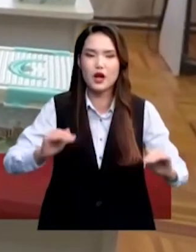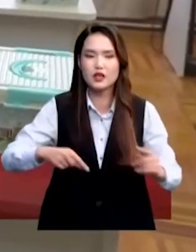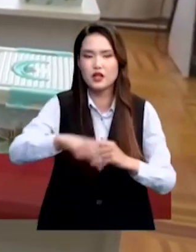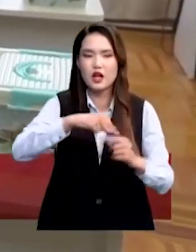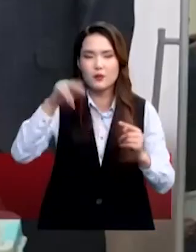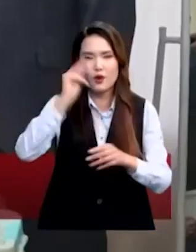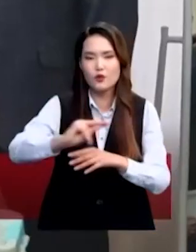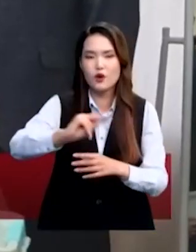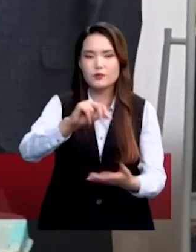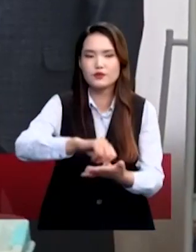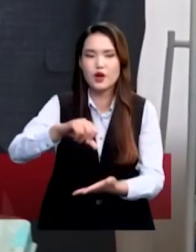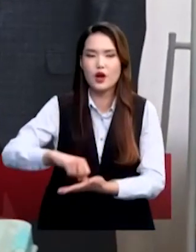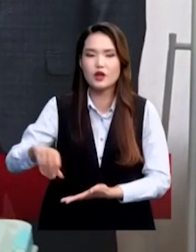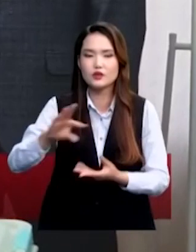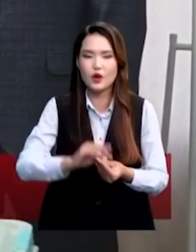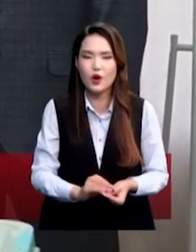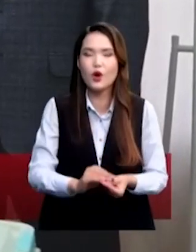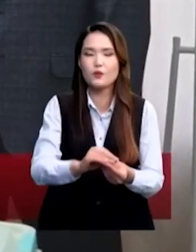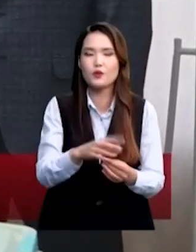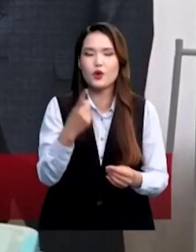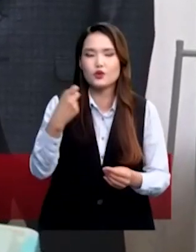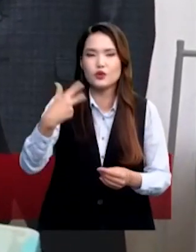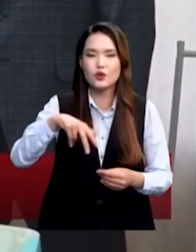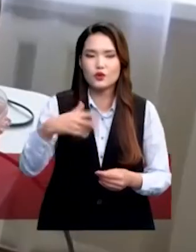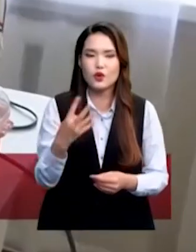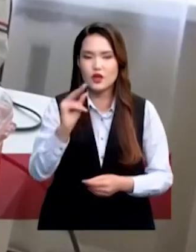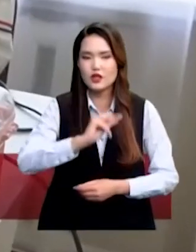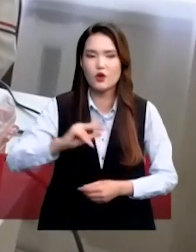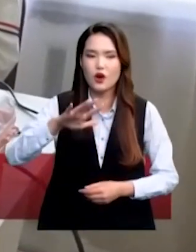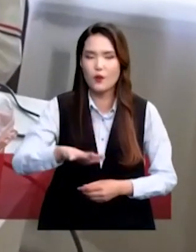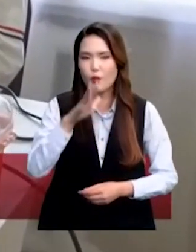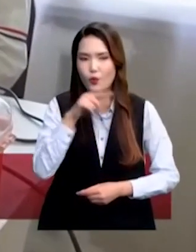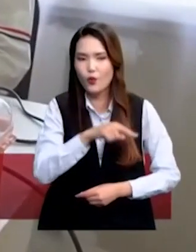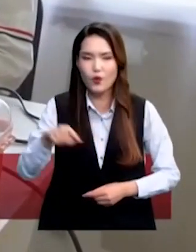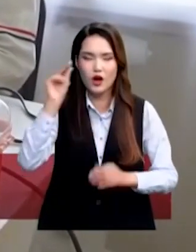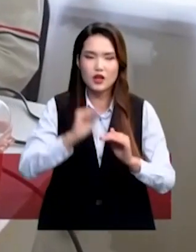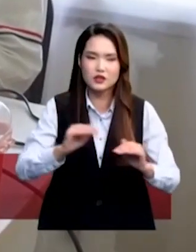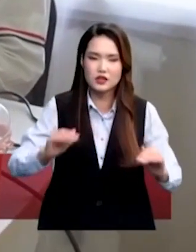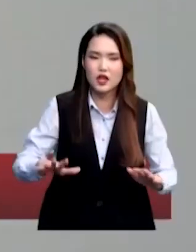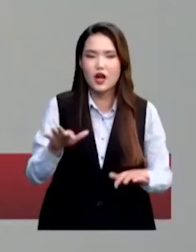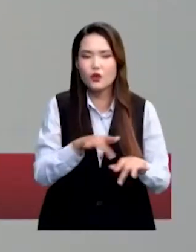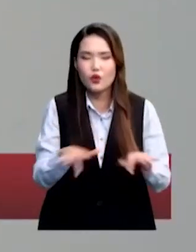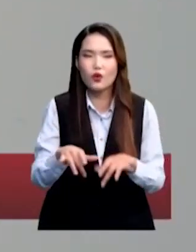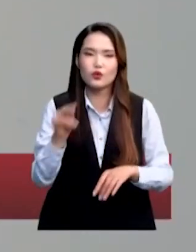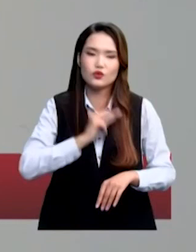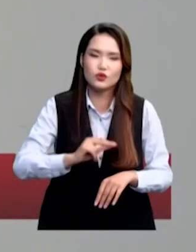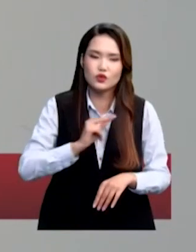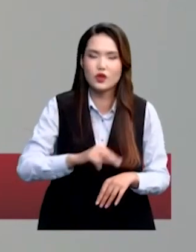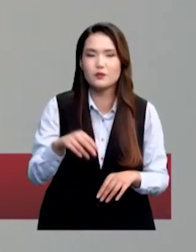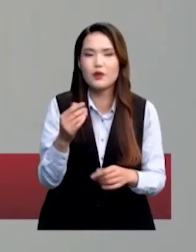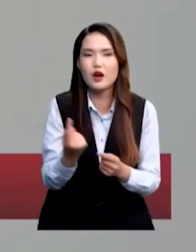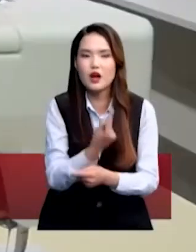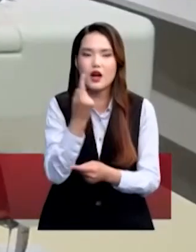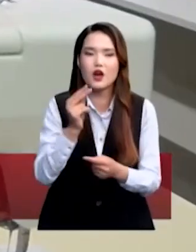оқуына қатысады. Жалпы курстың ұзақтылығы 134 сағат. Осы уақытта оқушылар істігетін құрылғылармен жұмыс жасап,